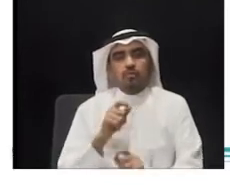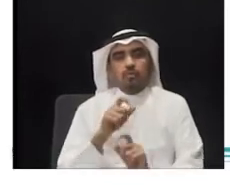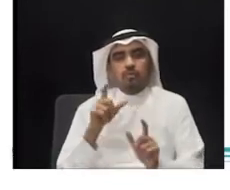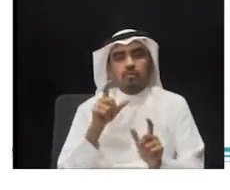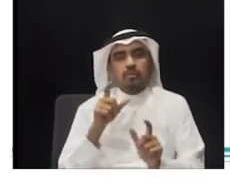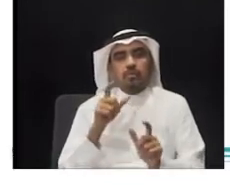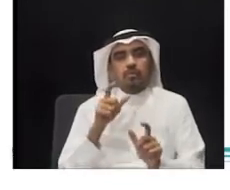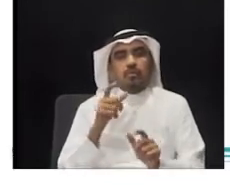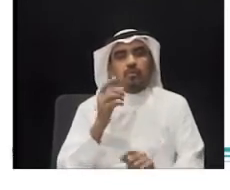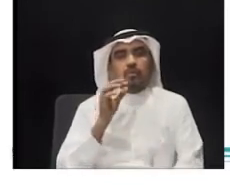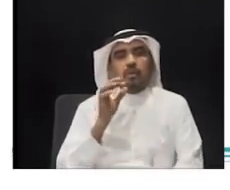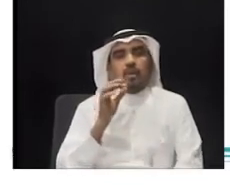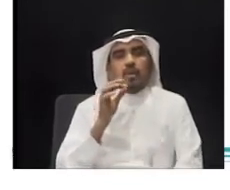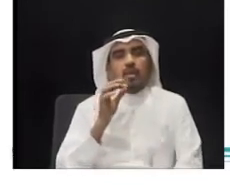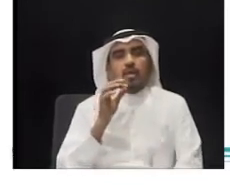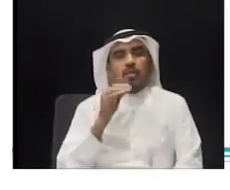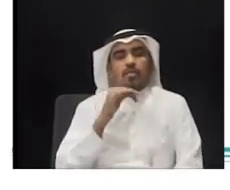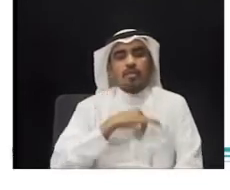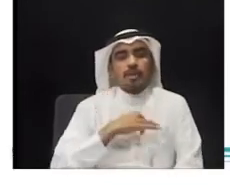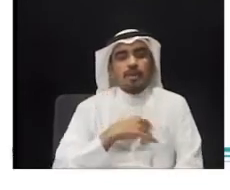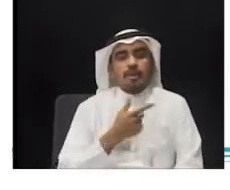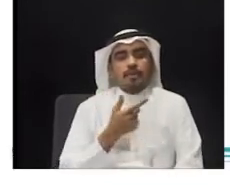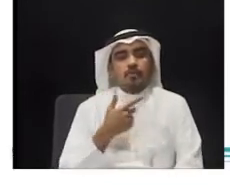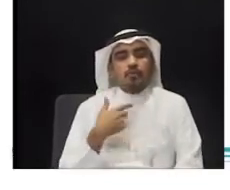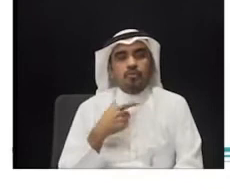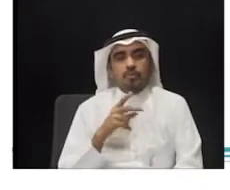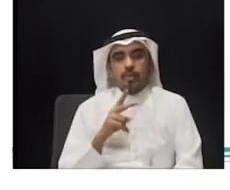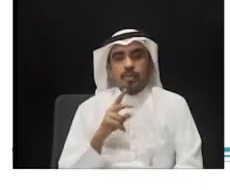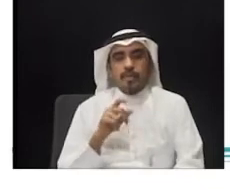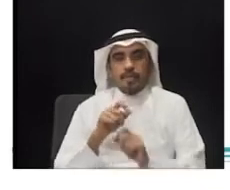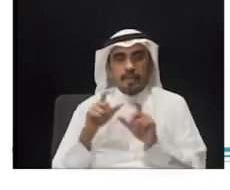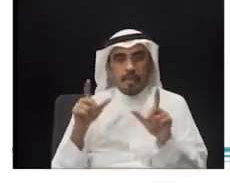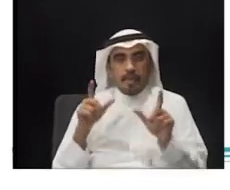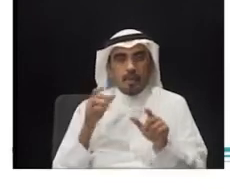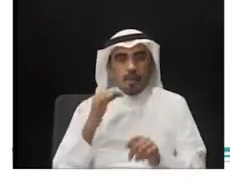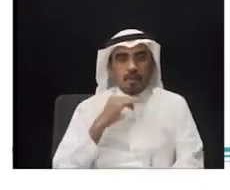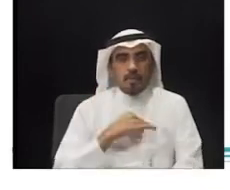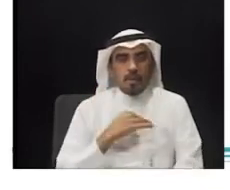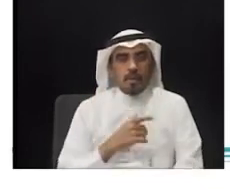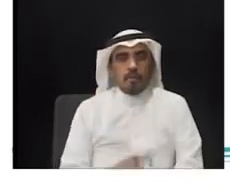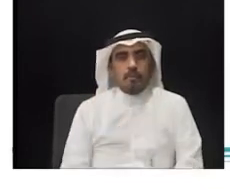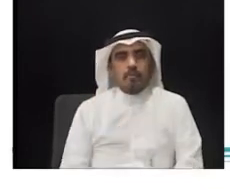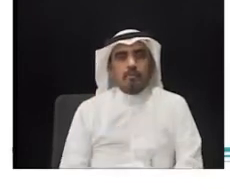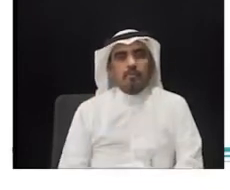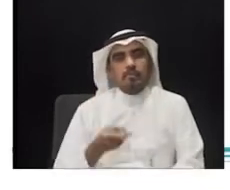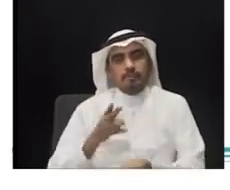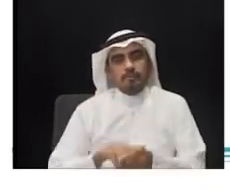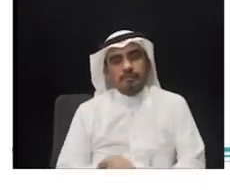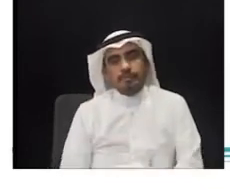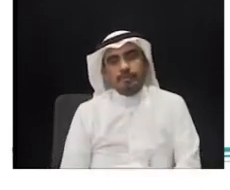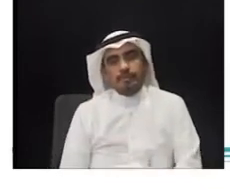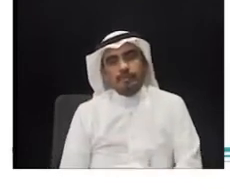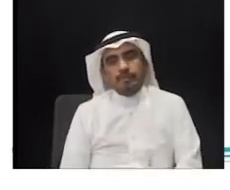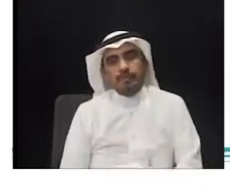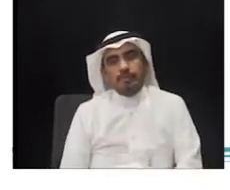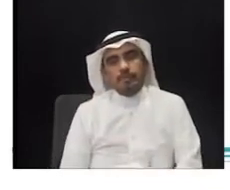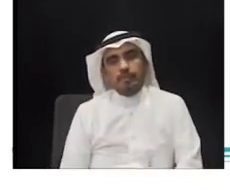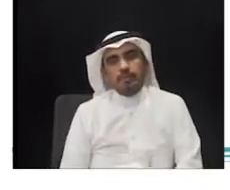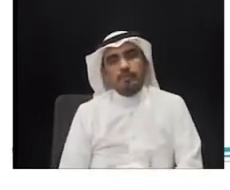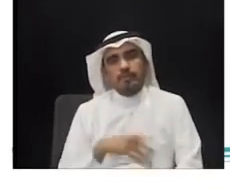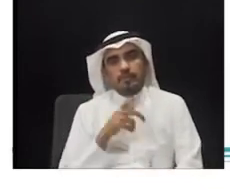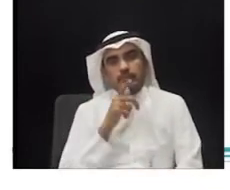وضميرا وأعربهما. أريد أن تشكل ما بين الاسم الظاهر والضمير كذلك.